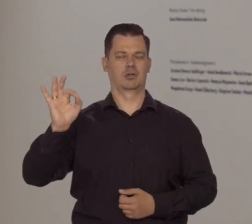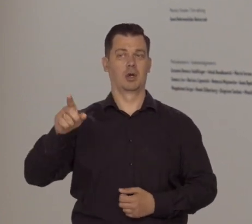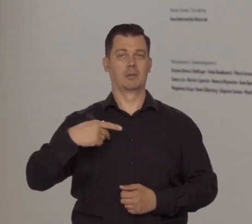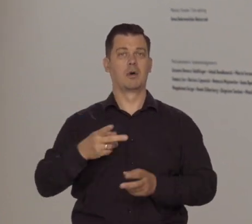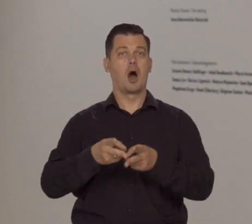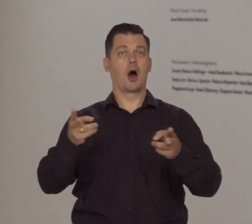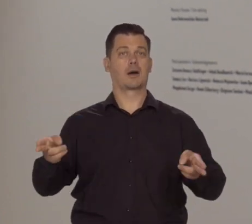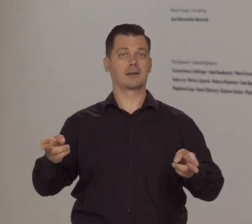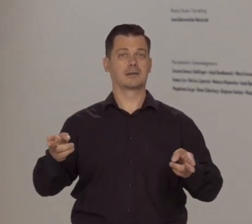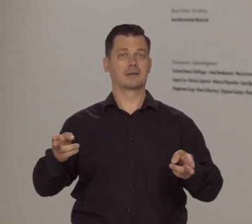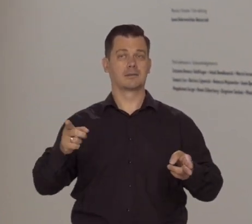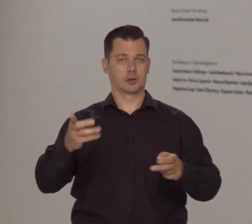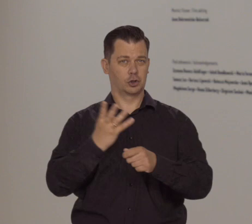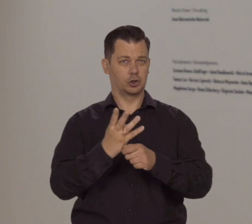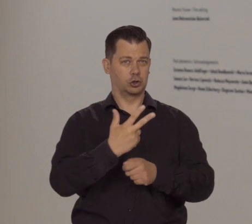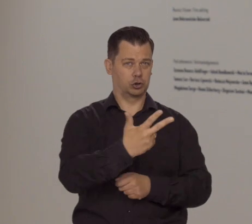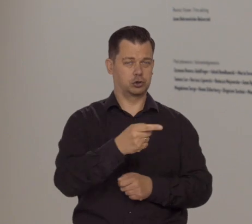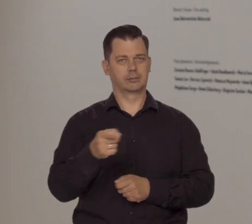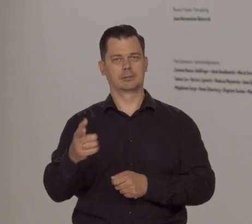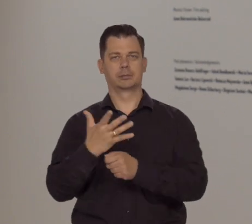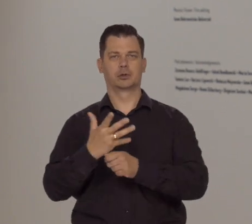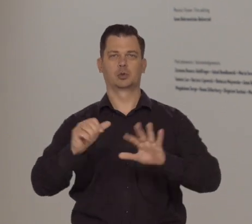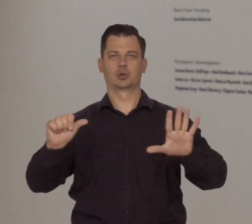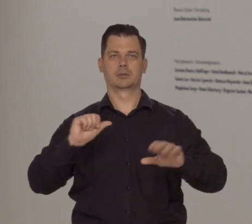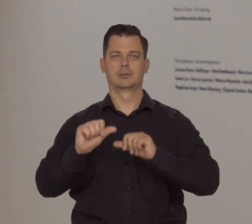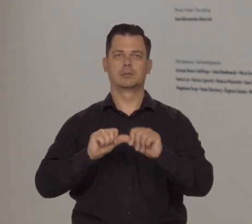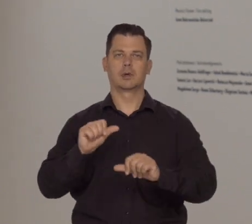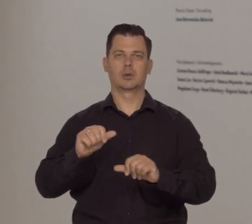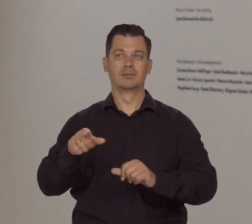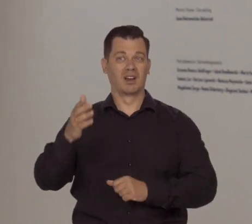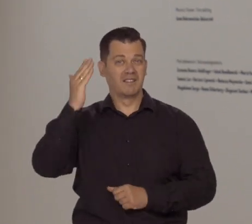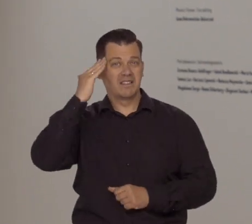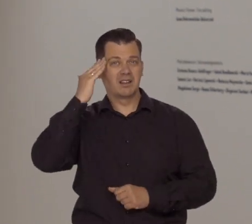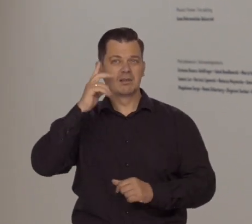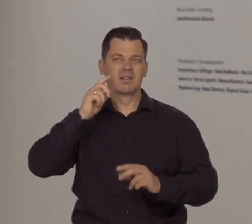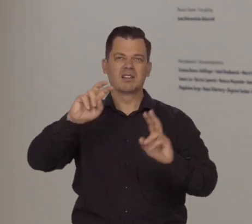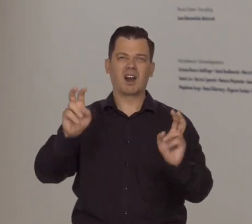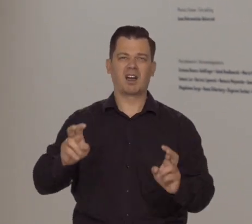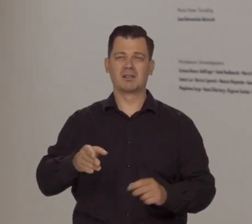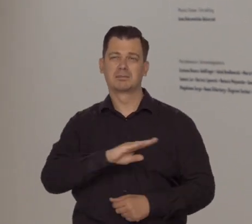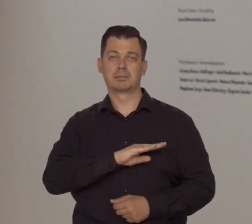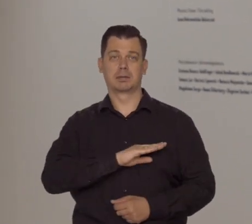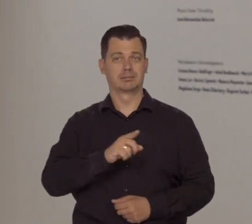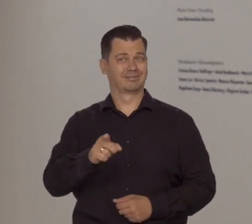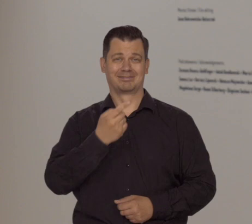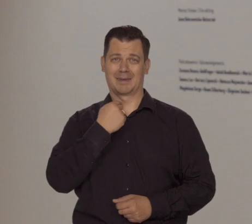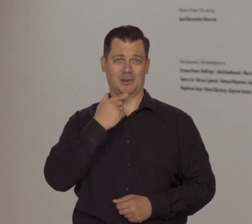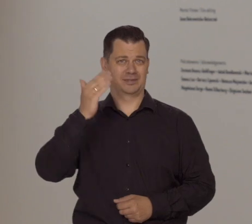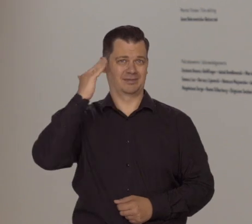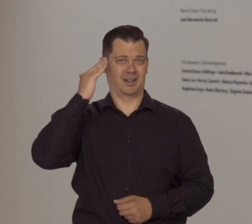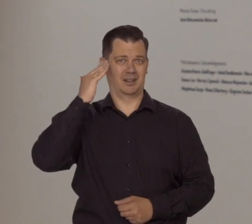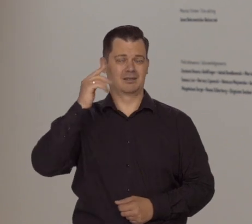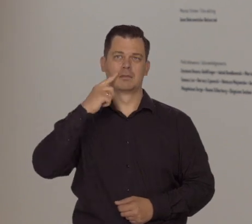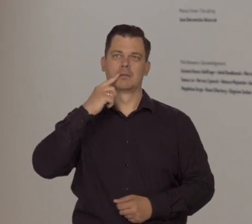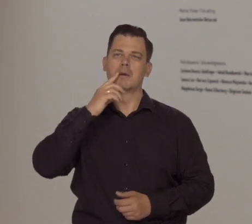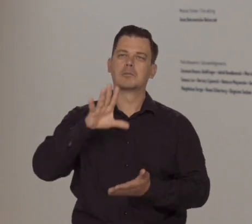okresie, który obejmuje wystawa od 1943 do 1956 roku, wiedza o tragedii getta warszawskiego dopiero się rodzi, a